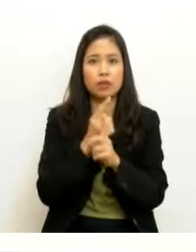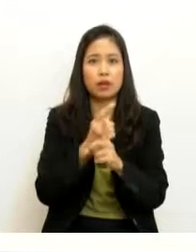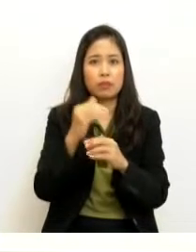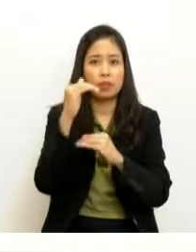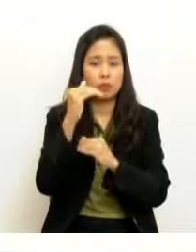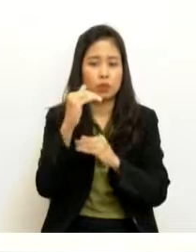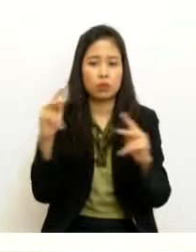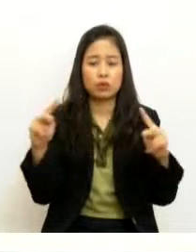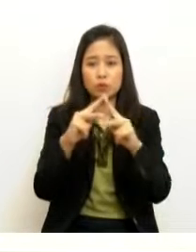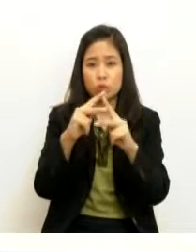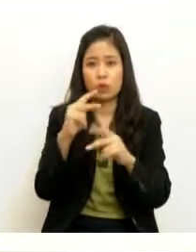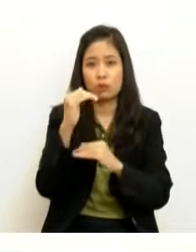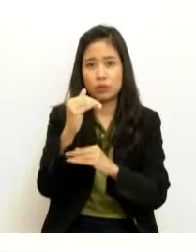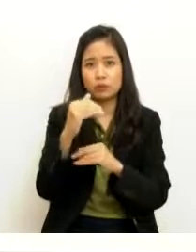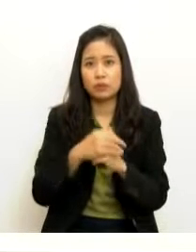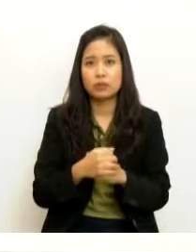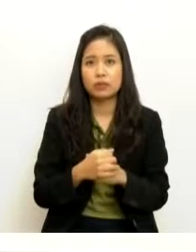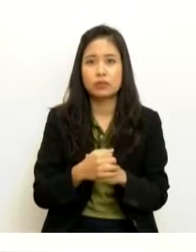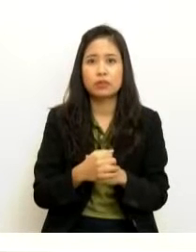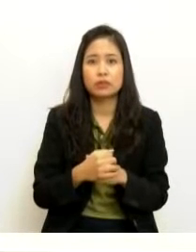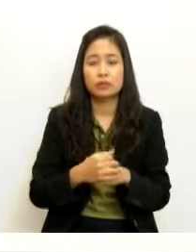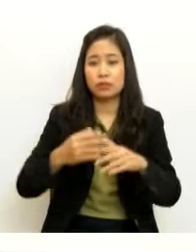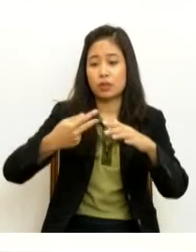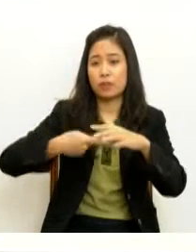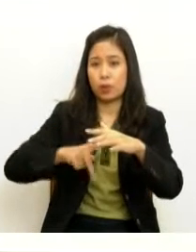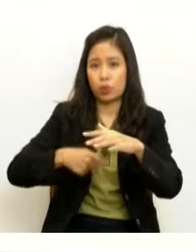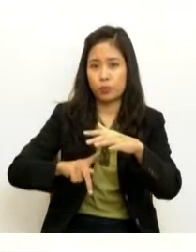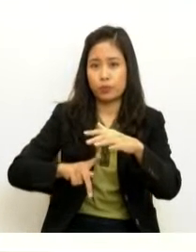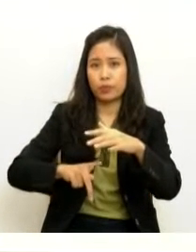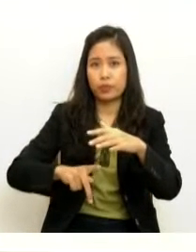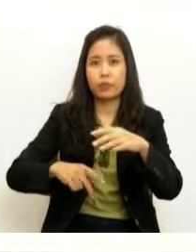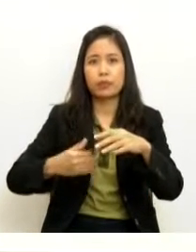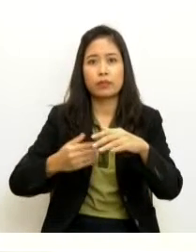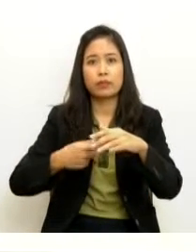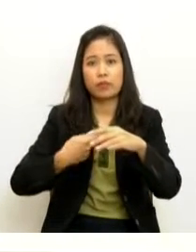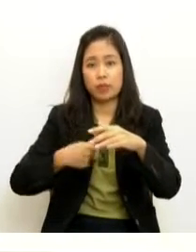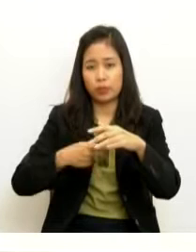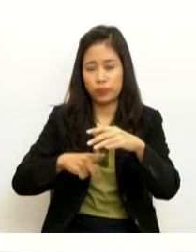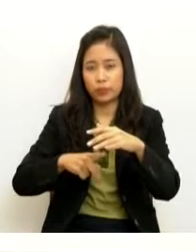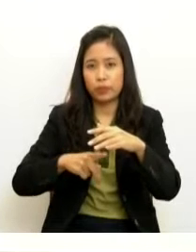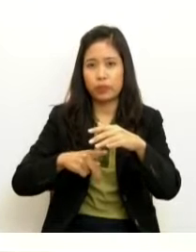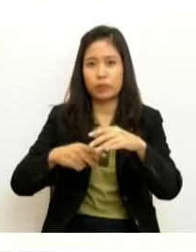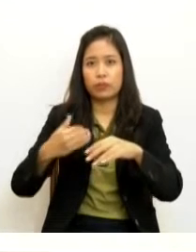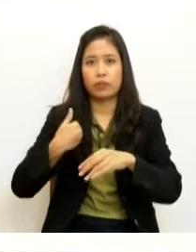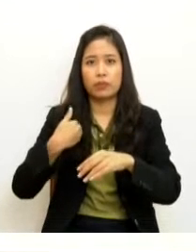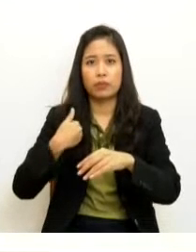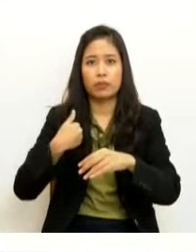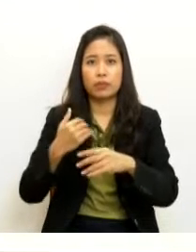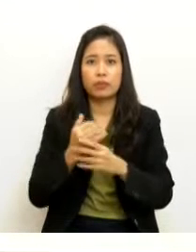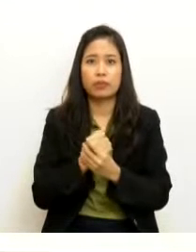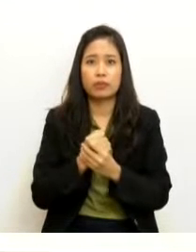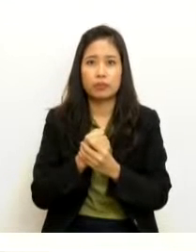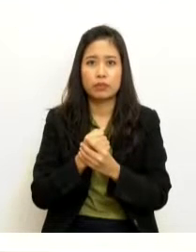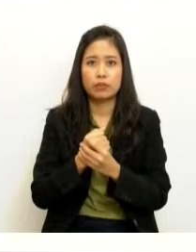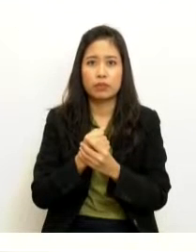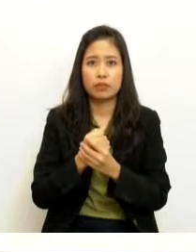นะครับส่วนระดับประถมศึกษาและมัธยมศึกษาในแต่ละชั้นนะครับอ